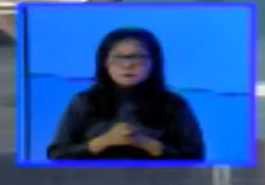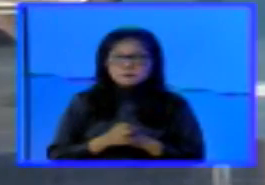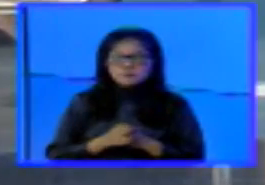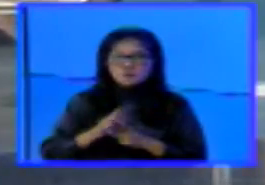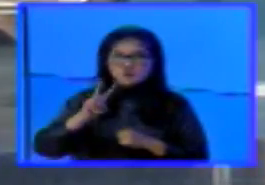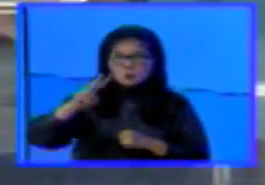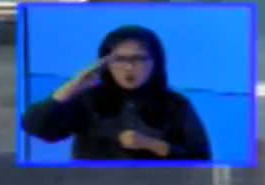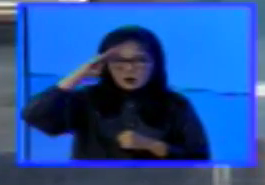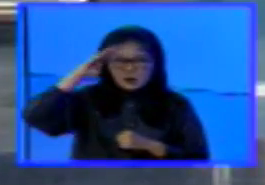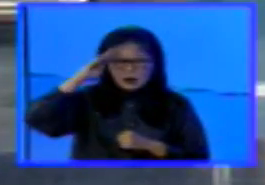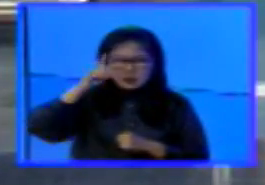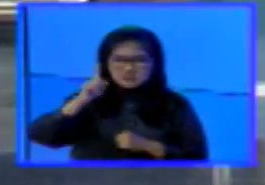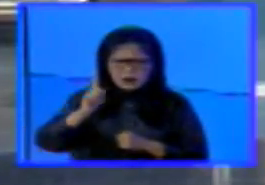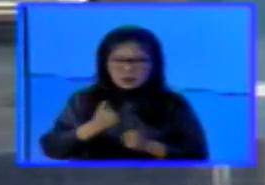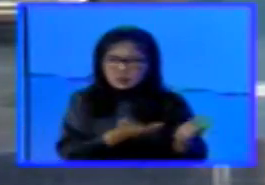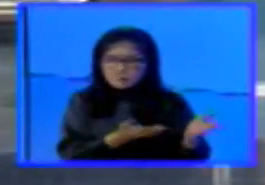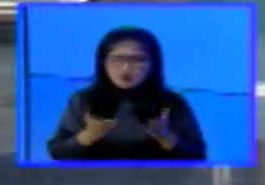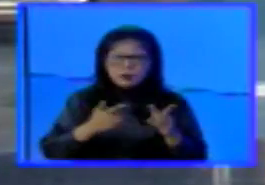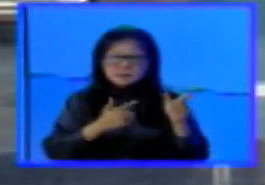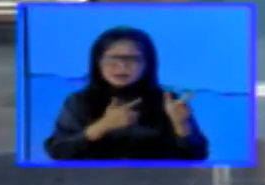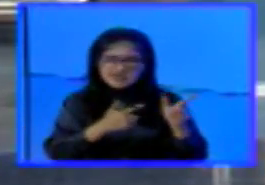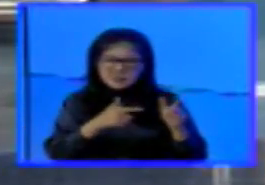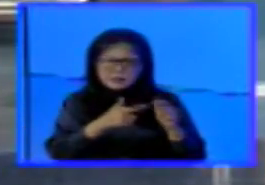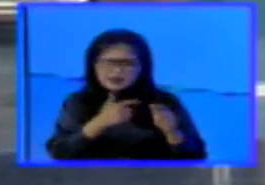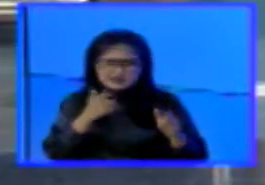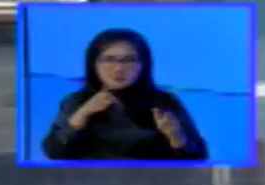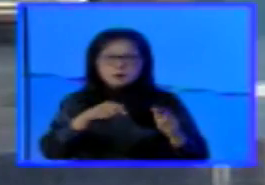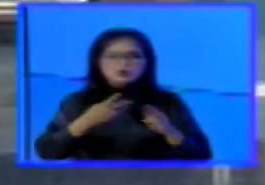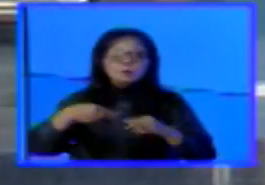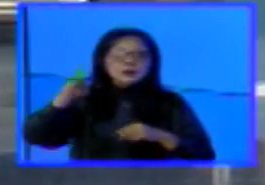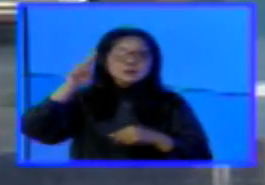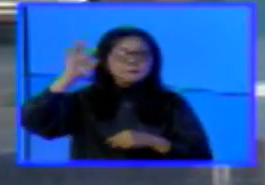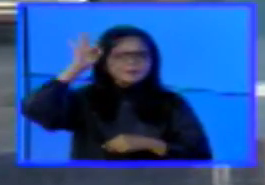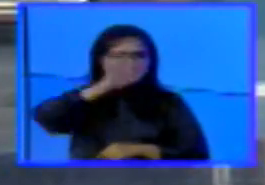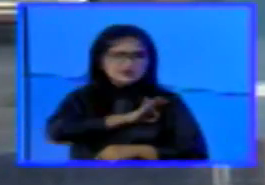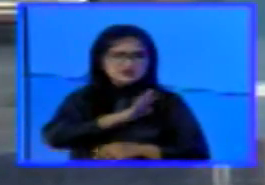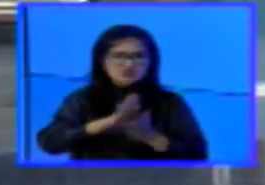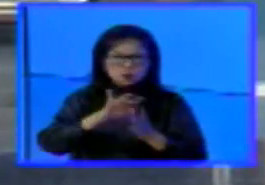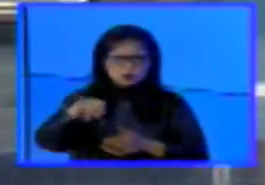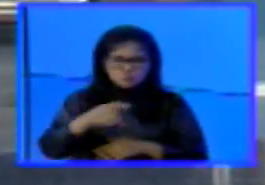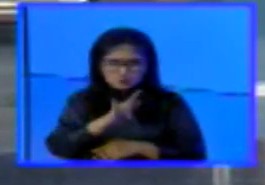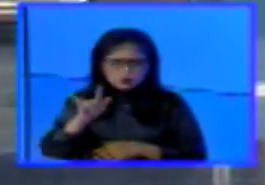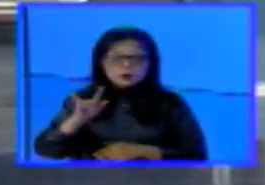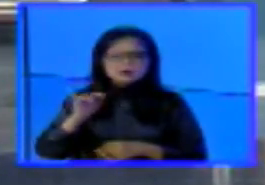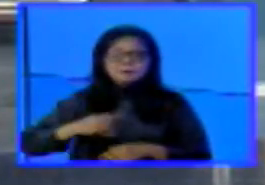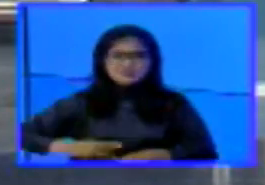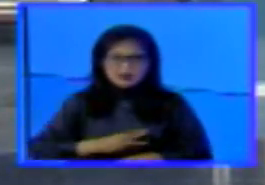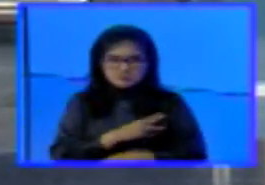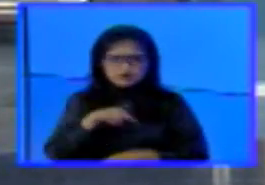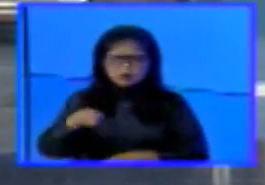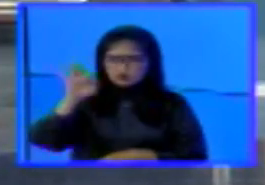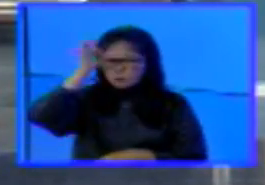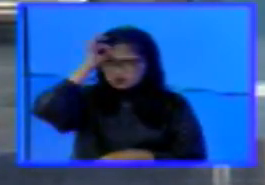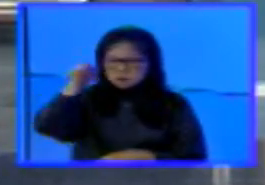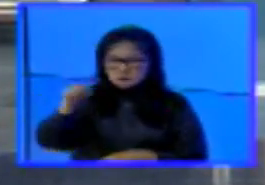Dua pria yang kedapatan membawa senjata tajam jelang pelantikan presiden dan wakil presiden masih diperiksa di Mapolda Metro Jaya. Dan hasil